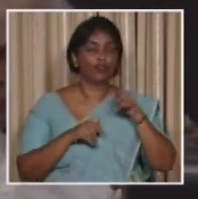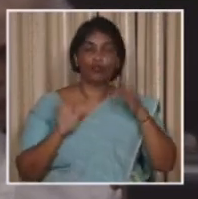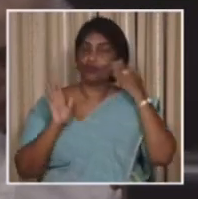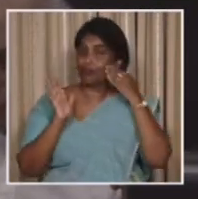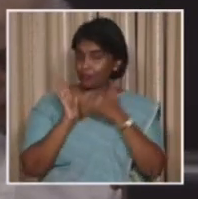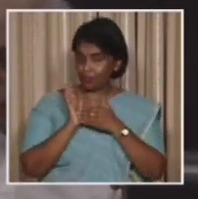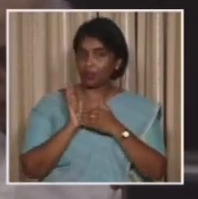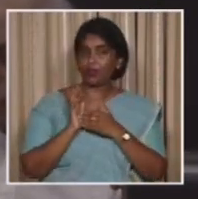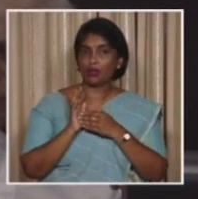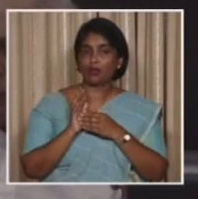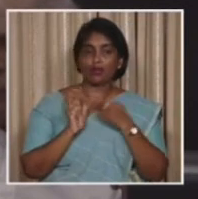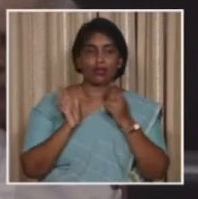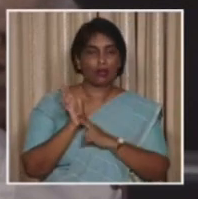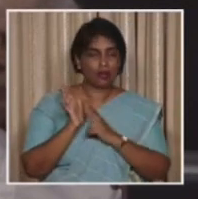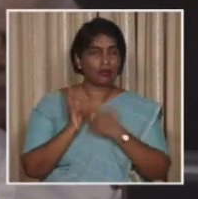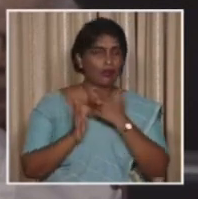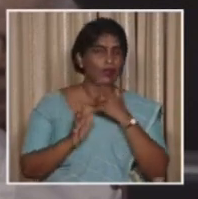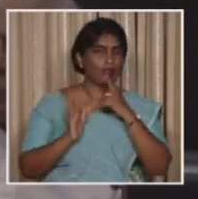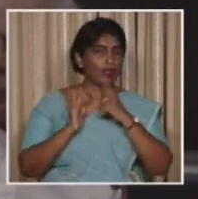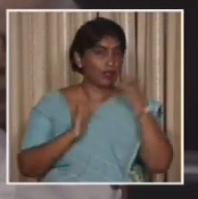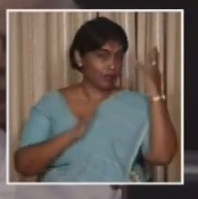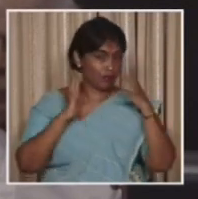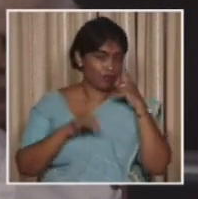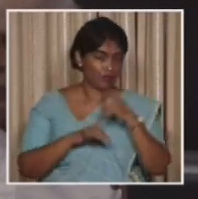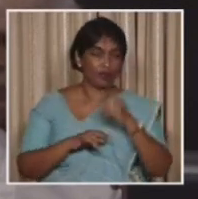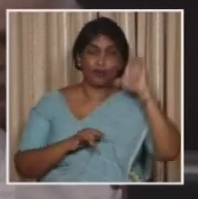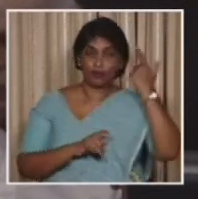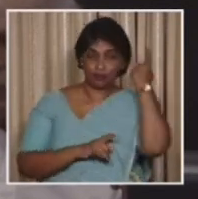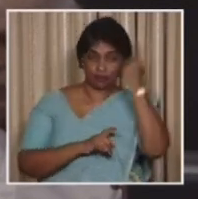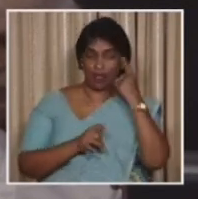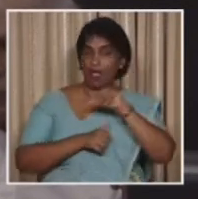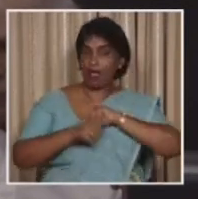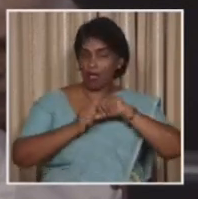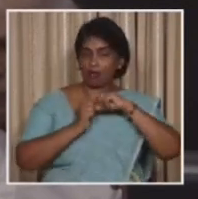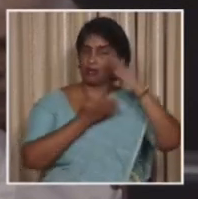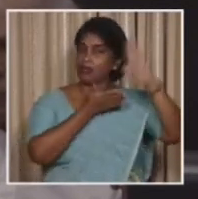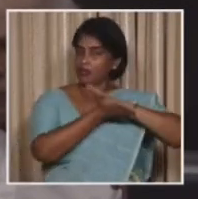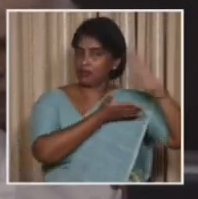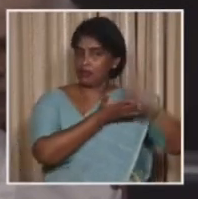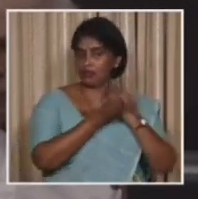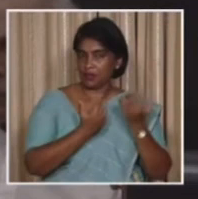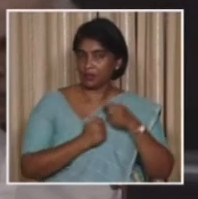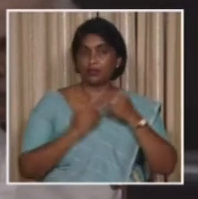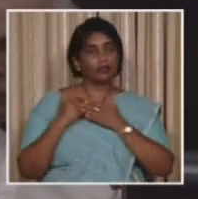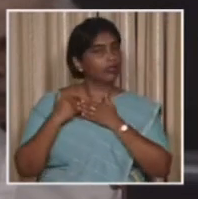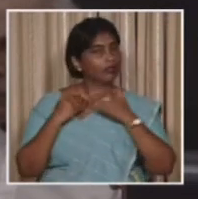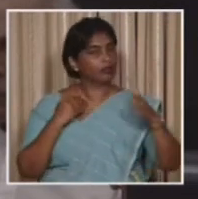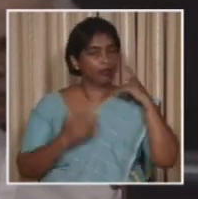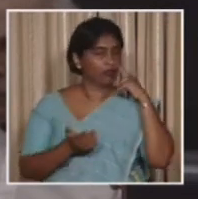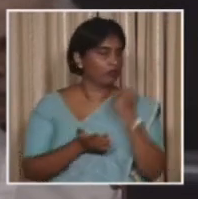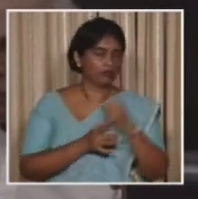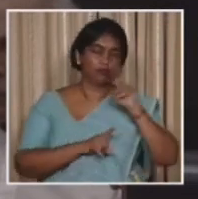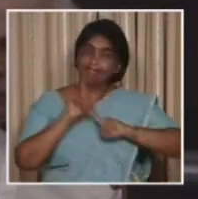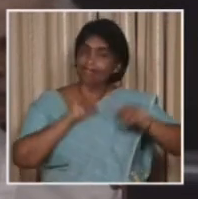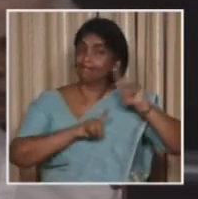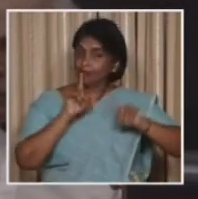සඳහා ලසාද් සහ ක්ලිෆඩ් චාන්ස් නම් ජාත්‍යන්තර විශේෂඥ ආයතනවල සහයද ලබා ගත්තා. එය දීර්ඝ හා සංකීර්ණ